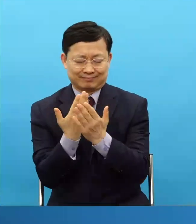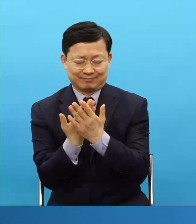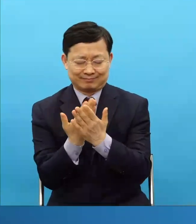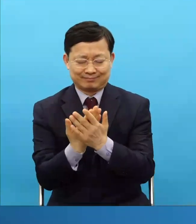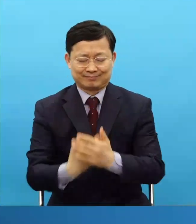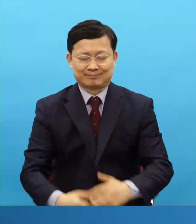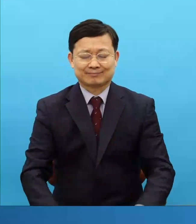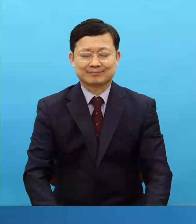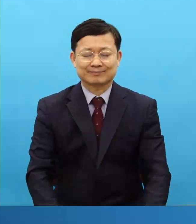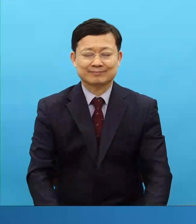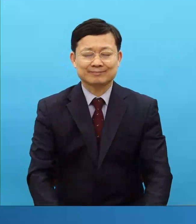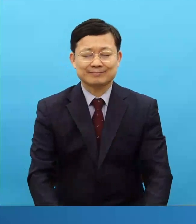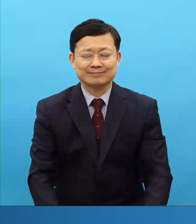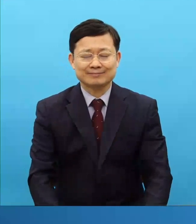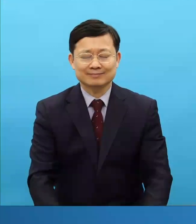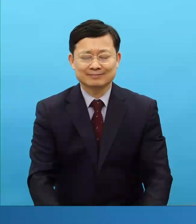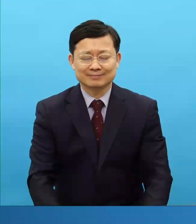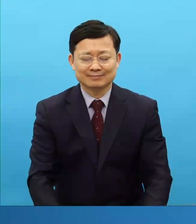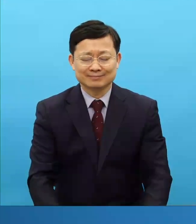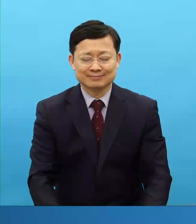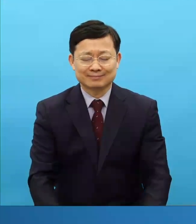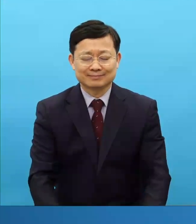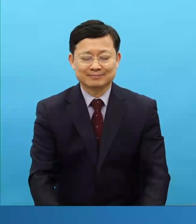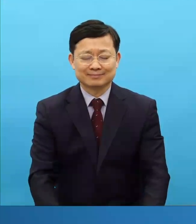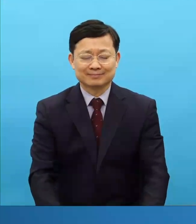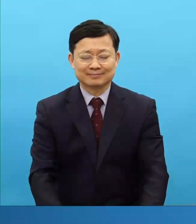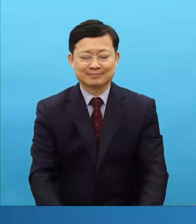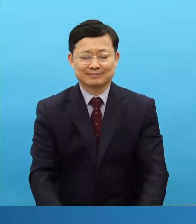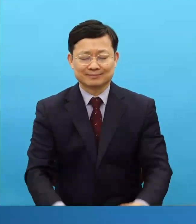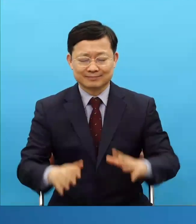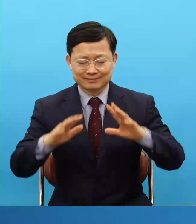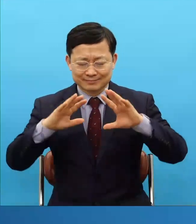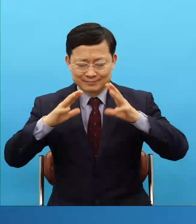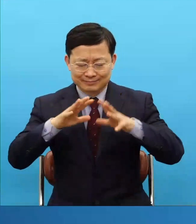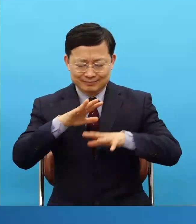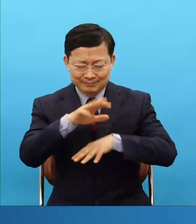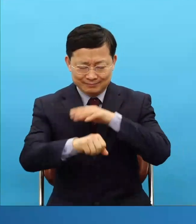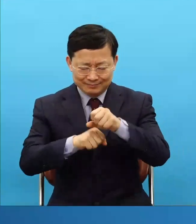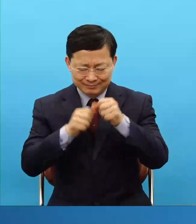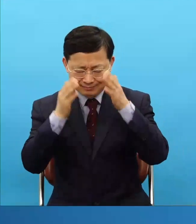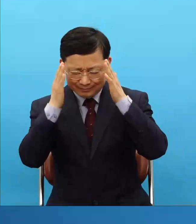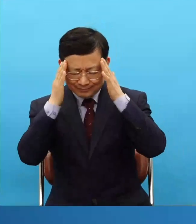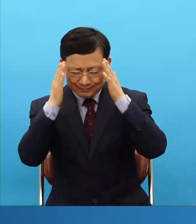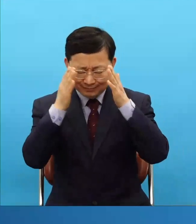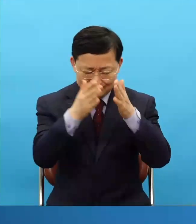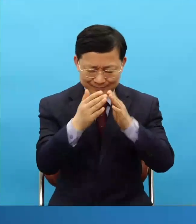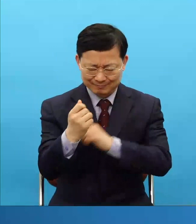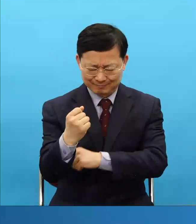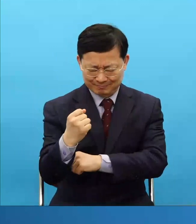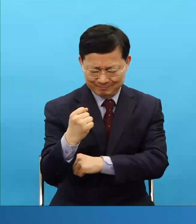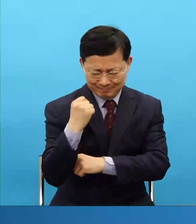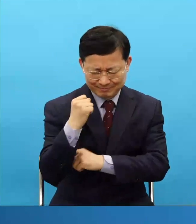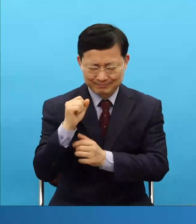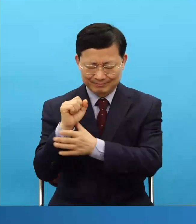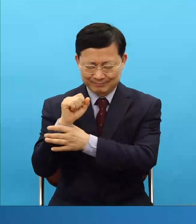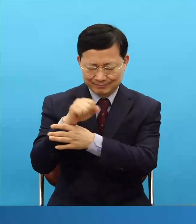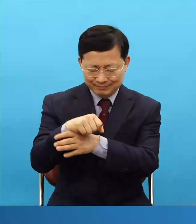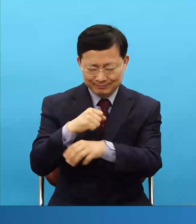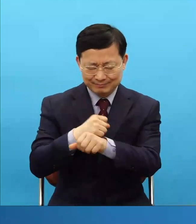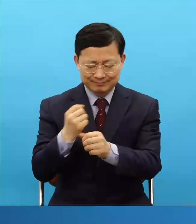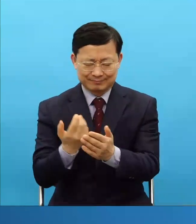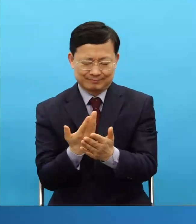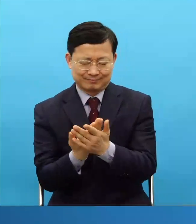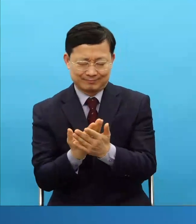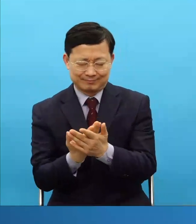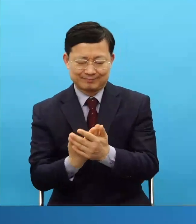the darkness that has filled our culture and life. 세계를 정복하는 집중력을 허락해 주세요. Allow us the concentration